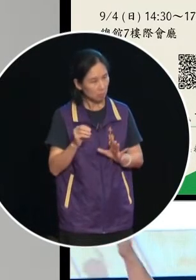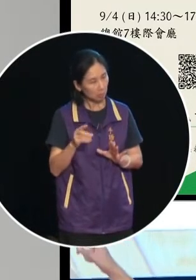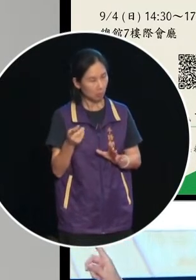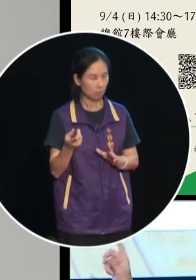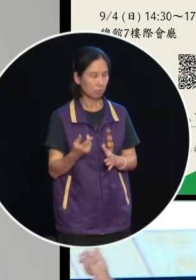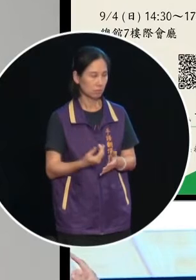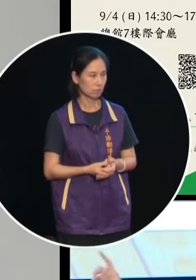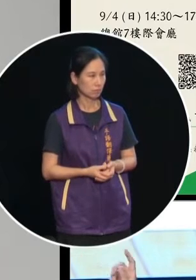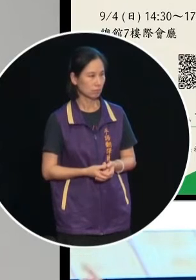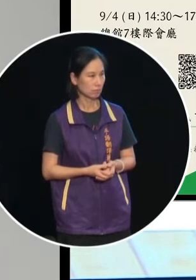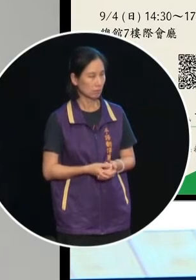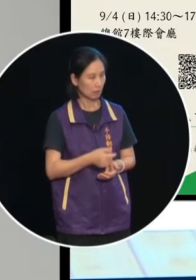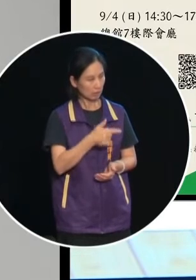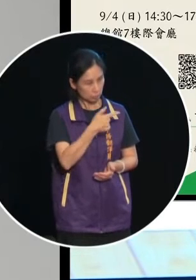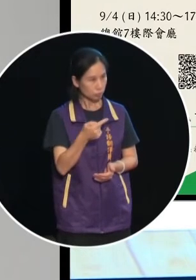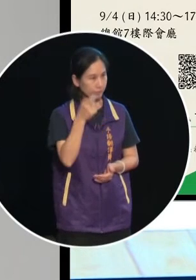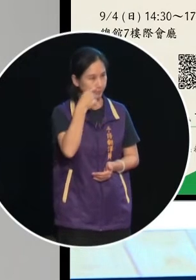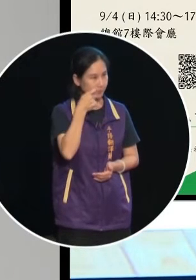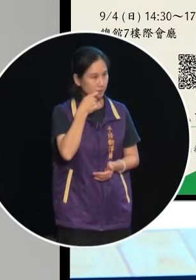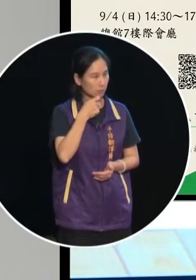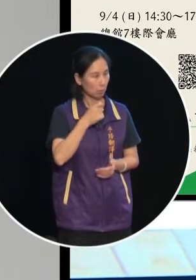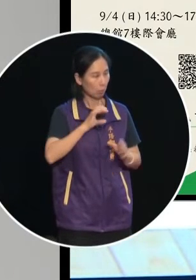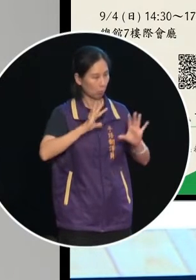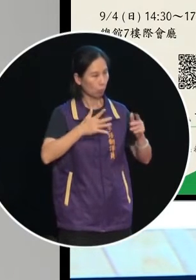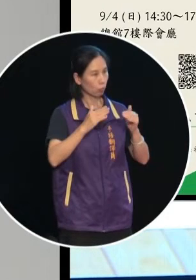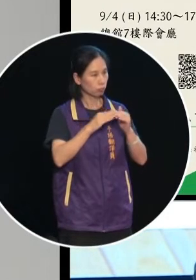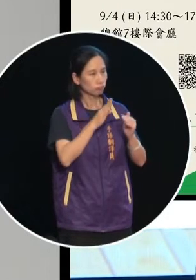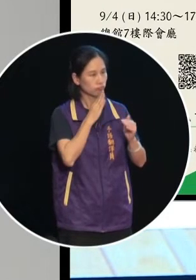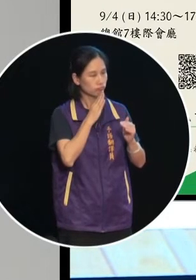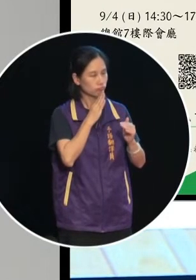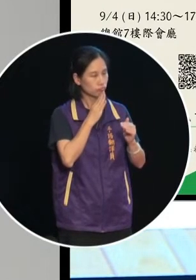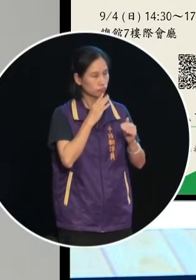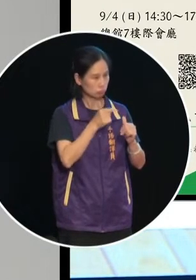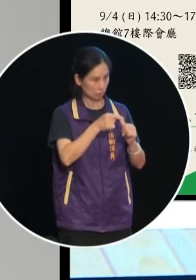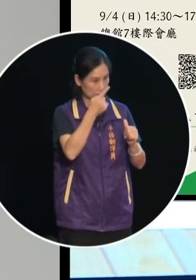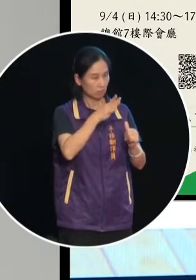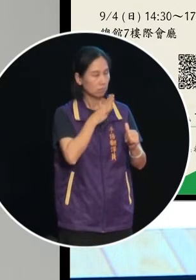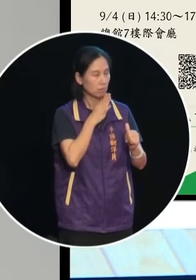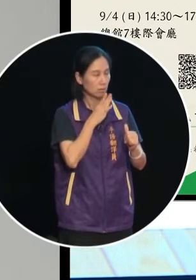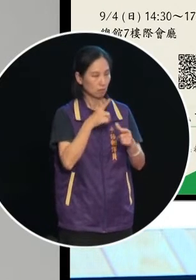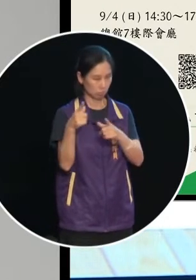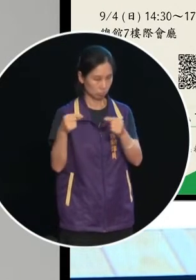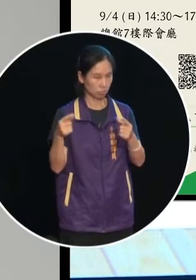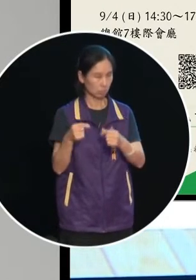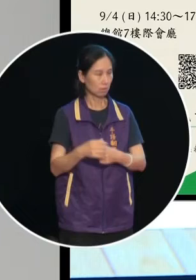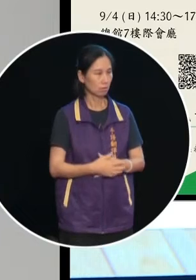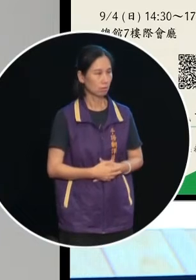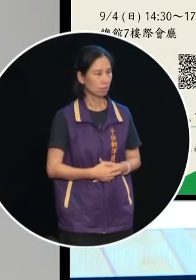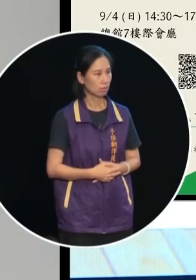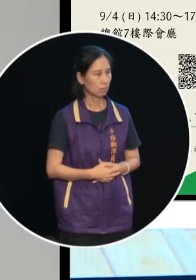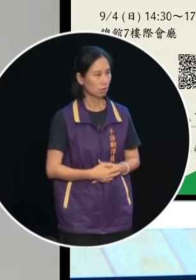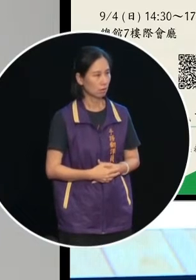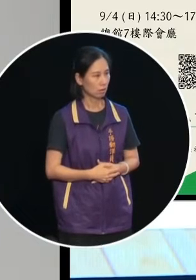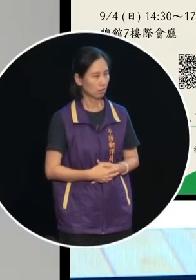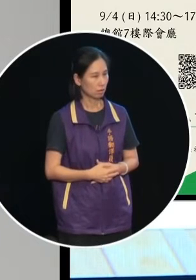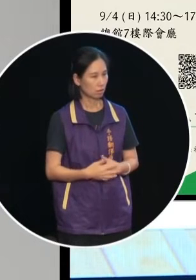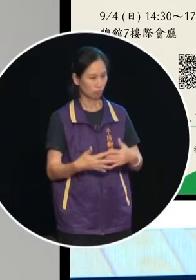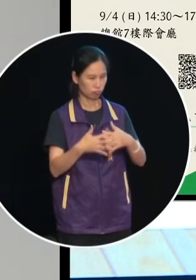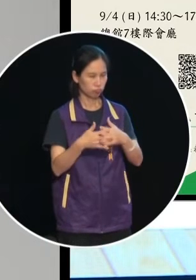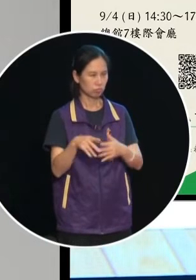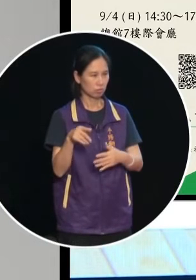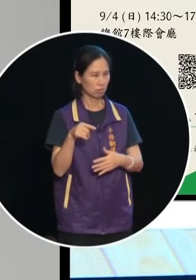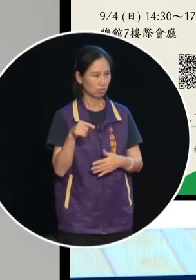题是最喜欢的国家是哪一个？那就选日本是最多。可能是对美国这个部分